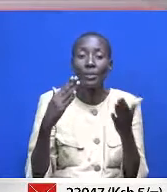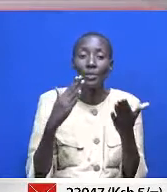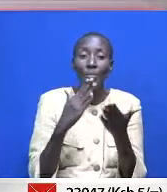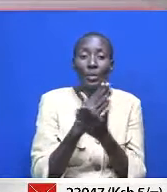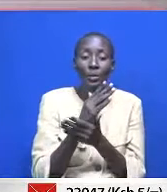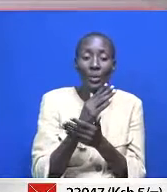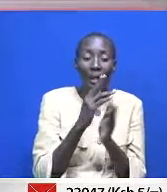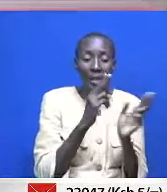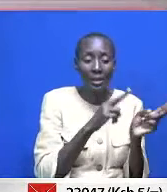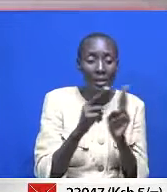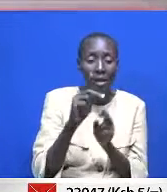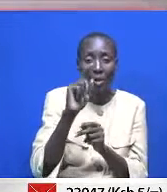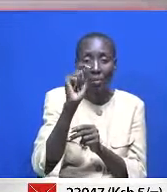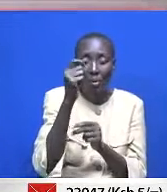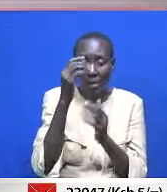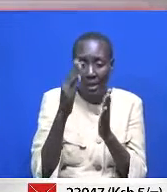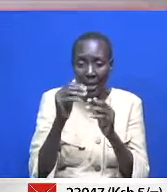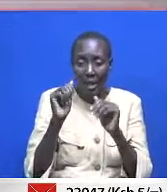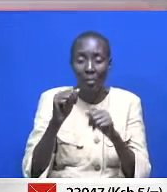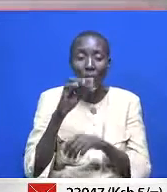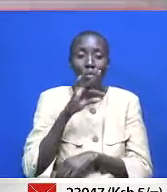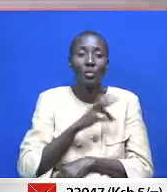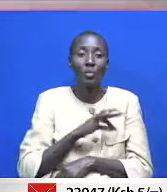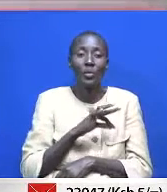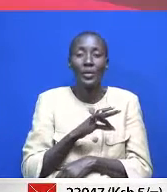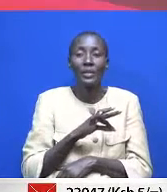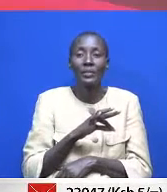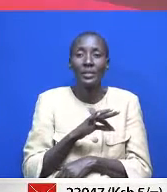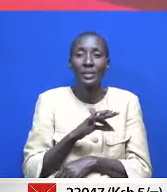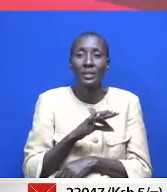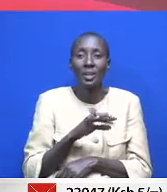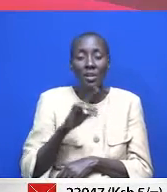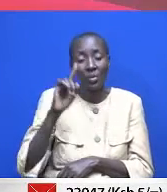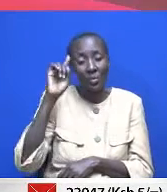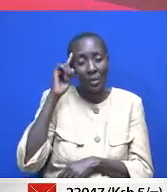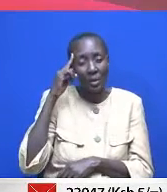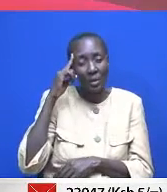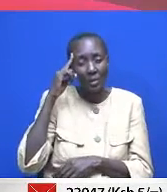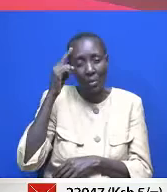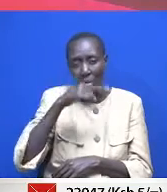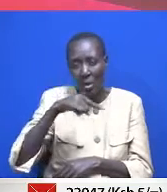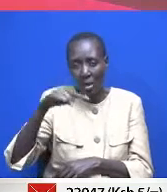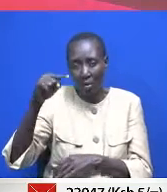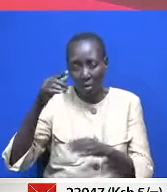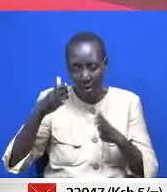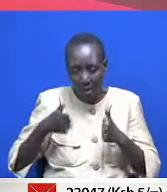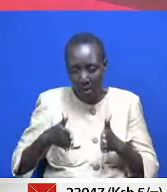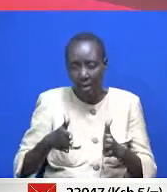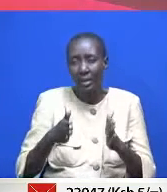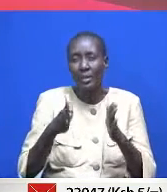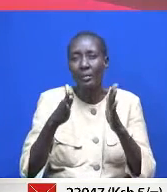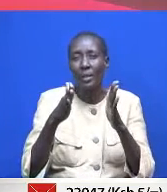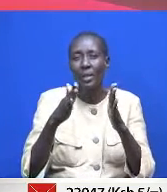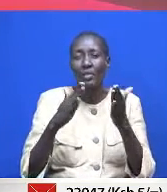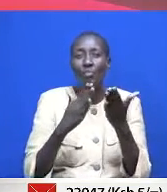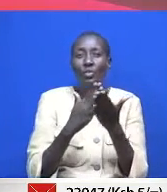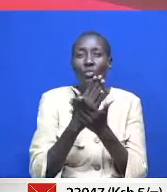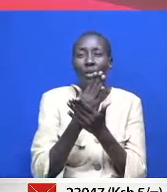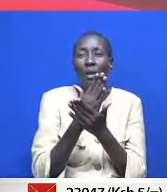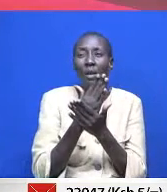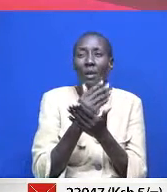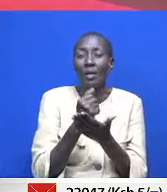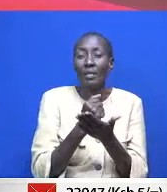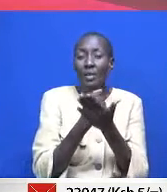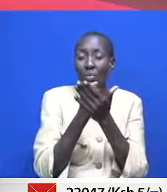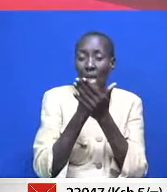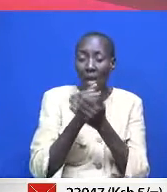Mkenya tu wa kawaida anaweza kunufaika. Je, tupo katika ile njia mwafaka ya kuhakikisha kwamba tunasaidia huyu mama